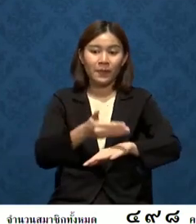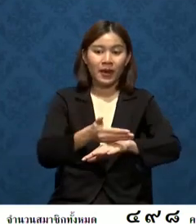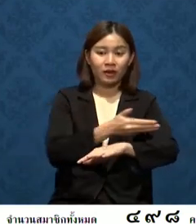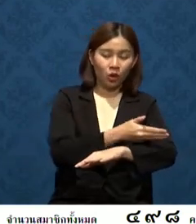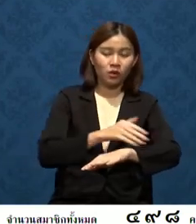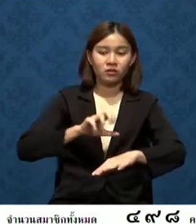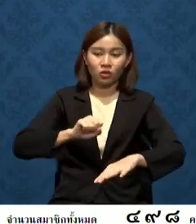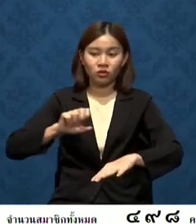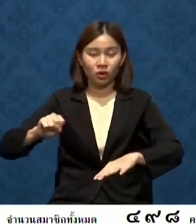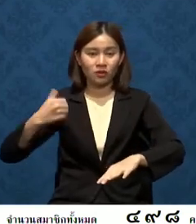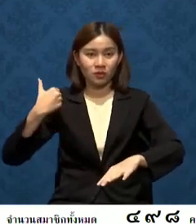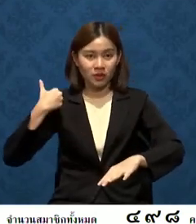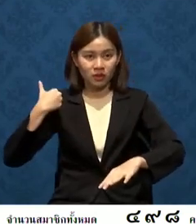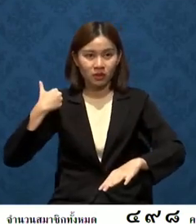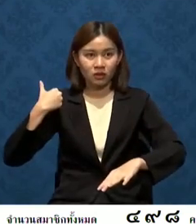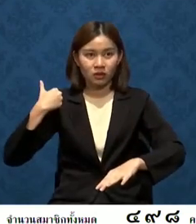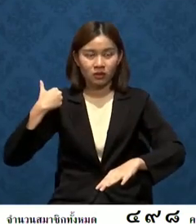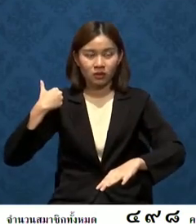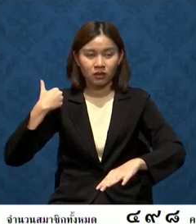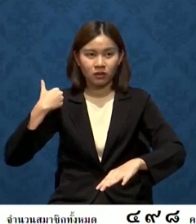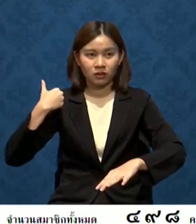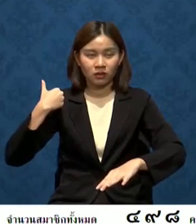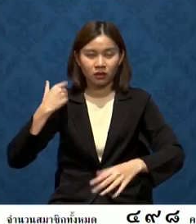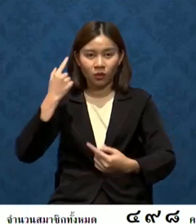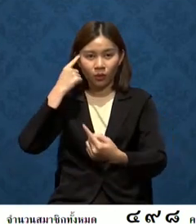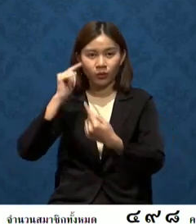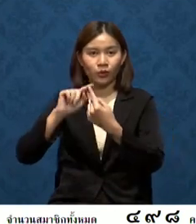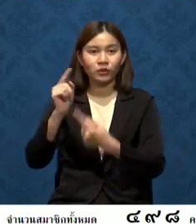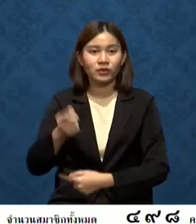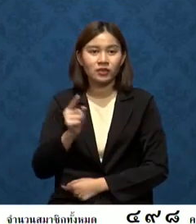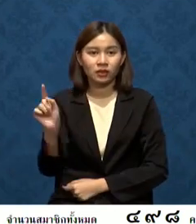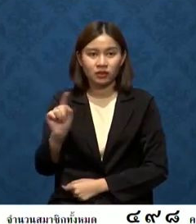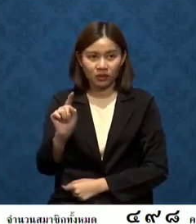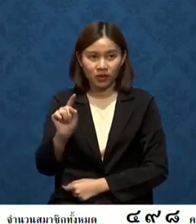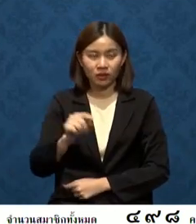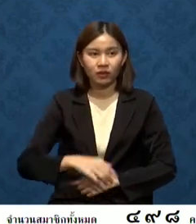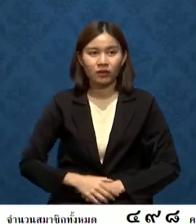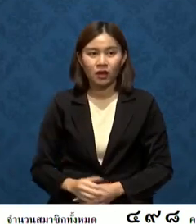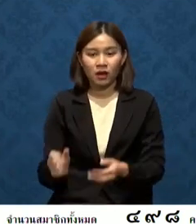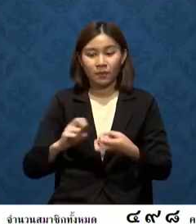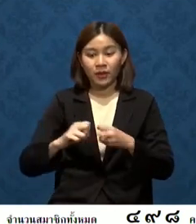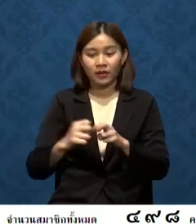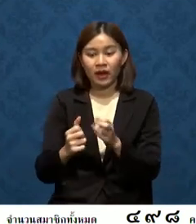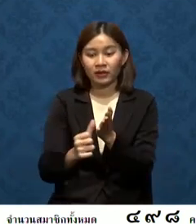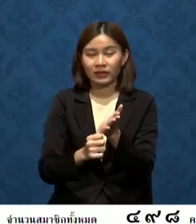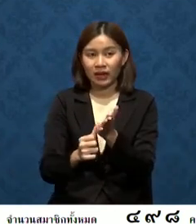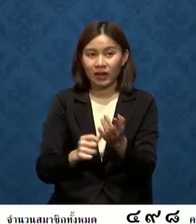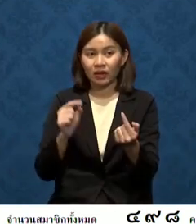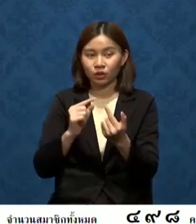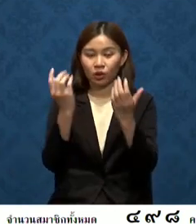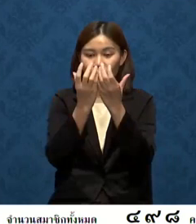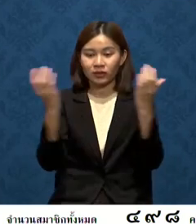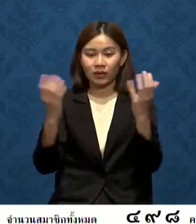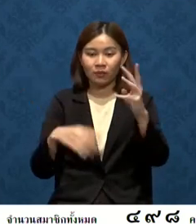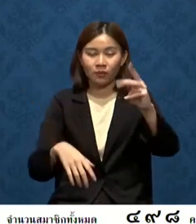สภาผู้แทนราษฎรวัตถุประสงค์จริงๆก็คือจะมาแก้ปัญหารัฐธรรมนูญ